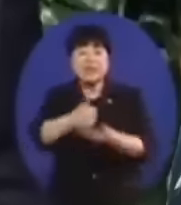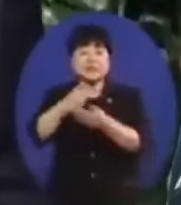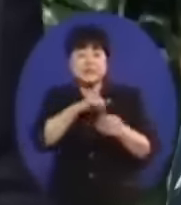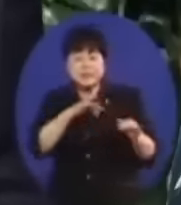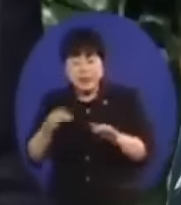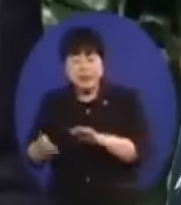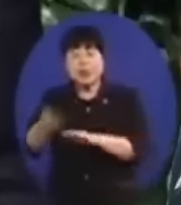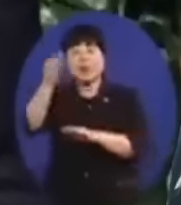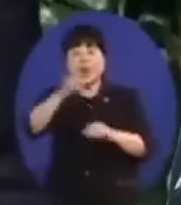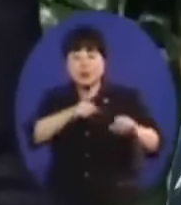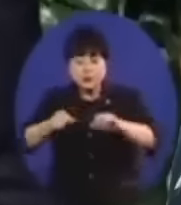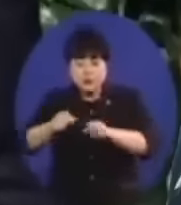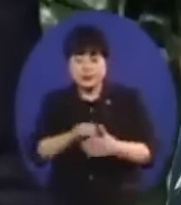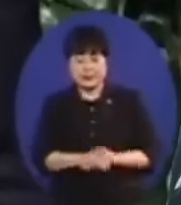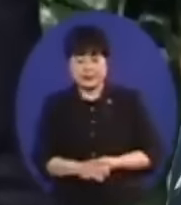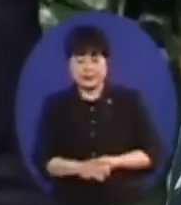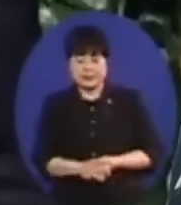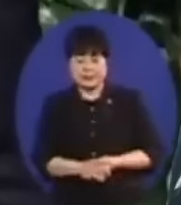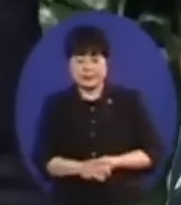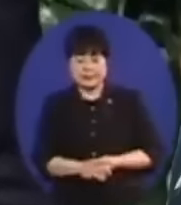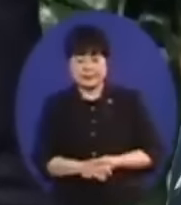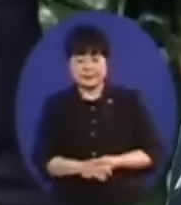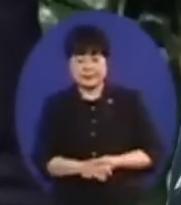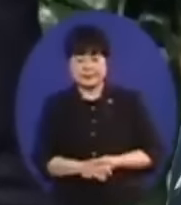수면에 운행하시더라.